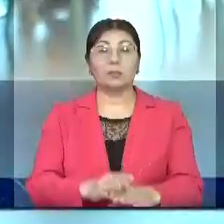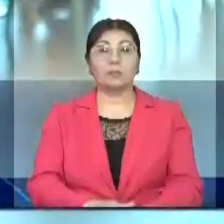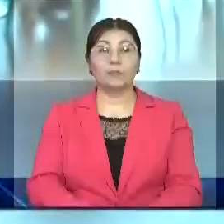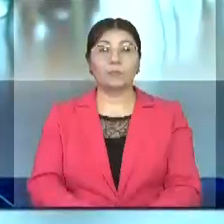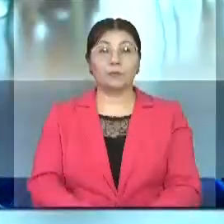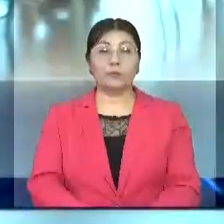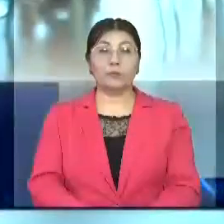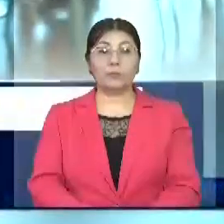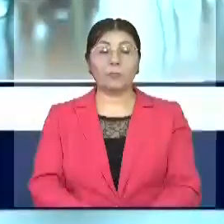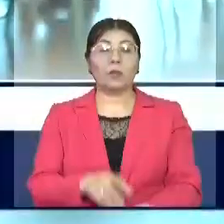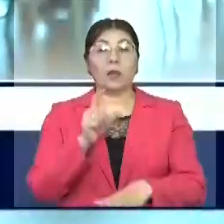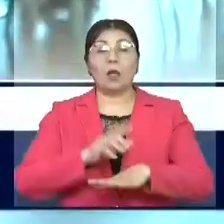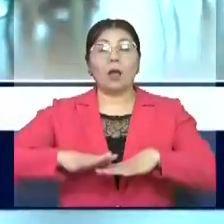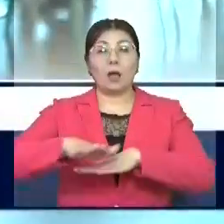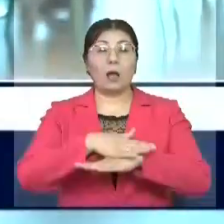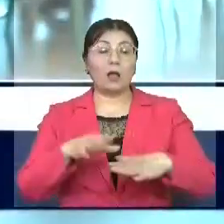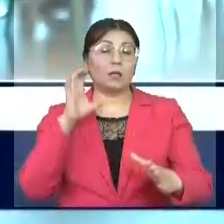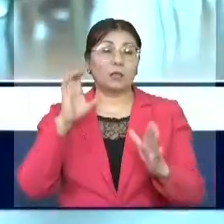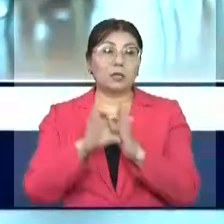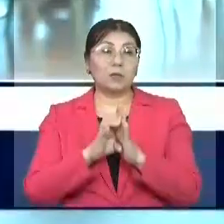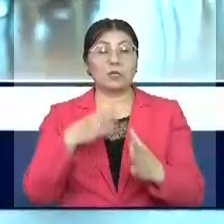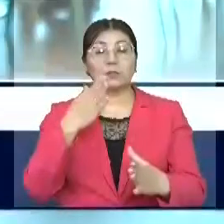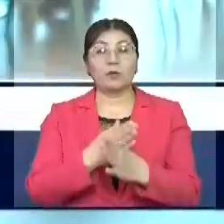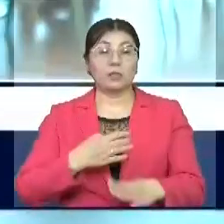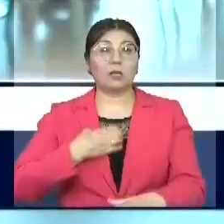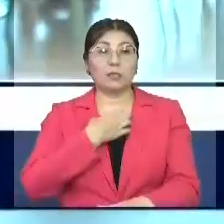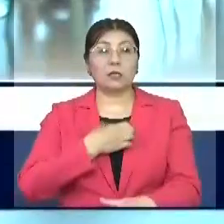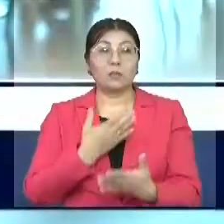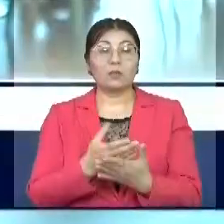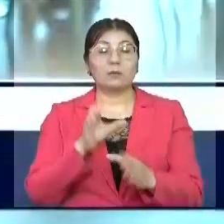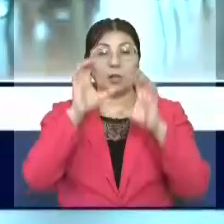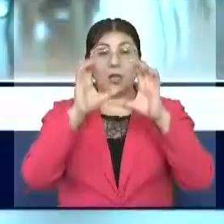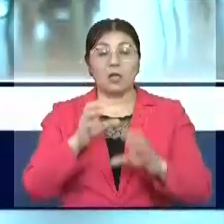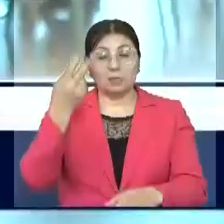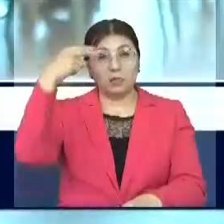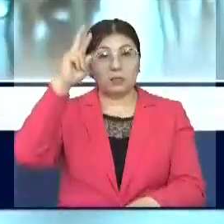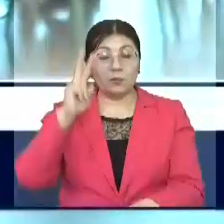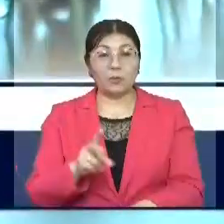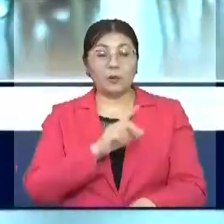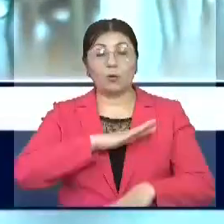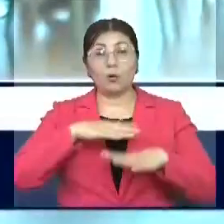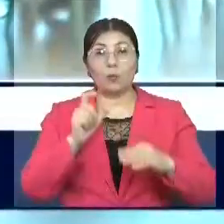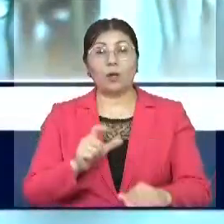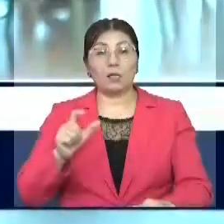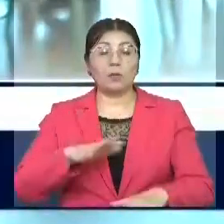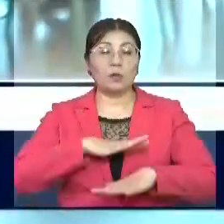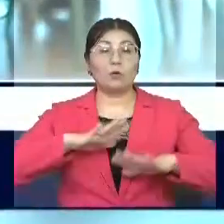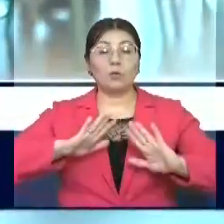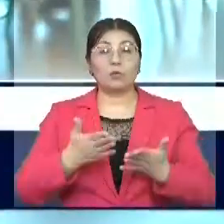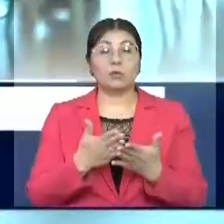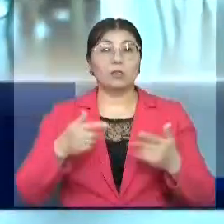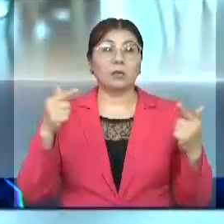напряженности населения. Халықтың мұңын тыңдап, қол ұшын созу өте маңызды. Заңды білмегендіктен көп адам қиын жағдайға тап болуы